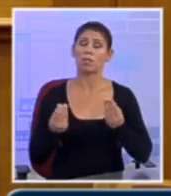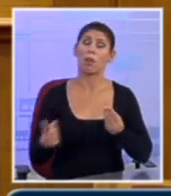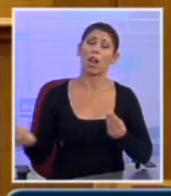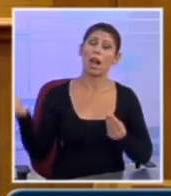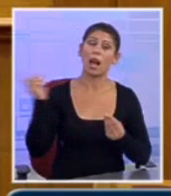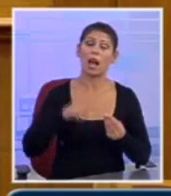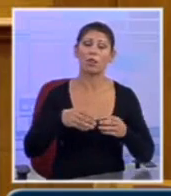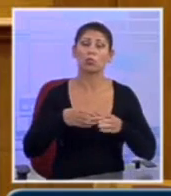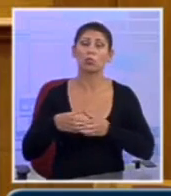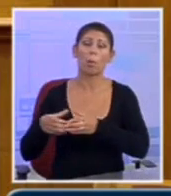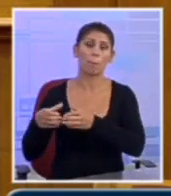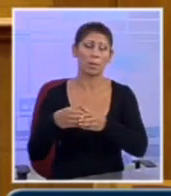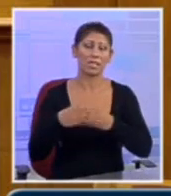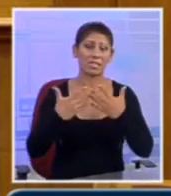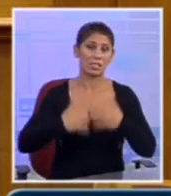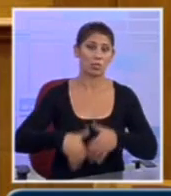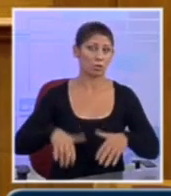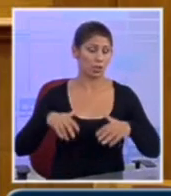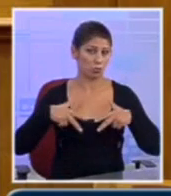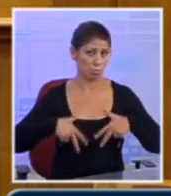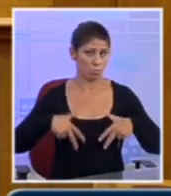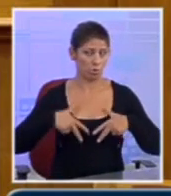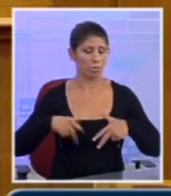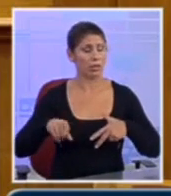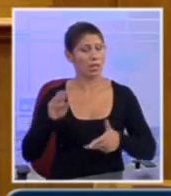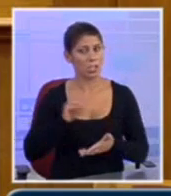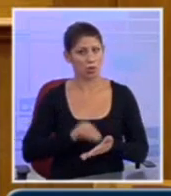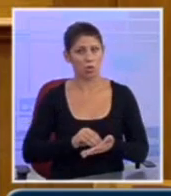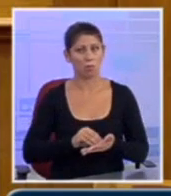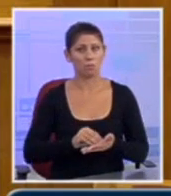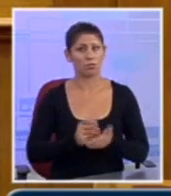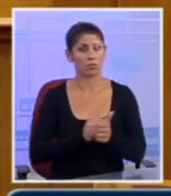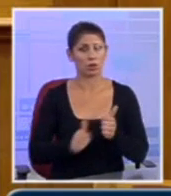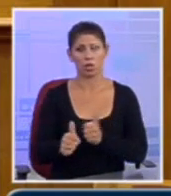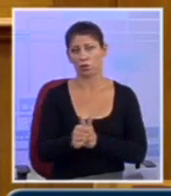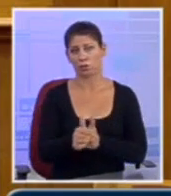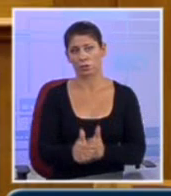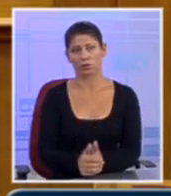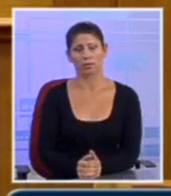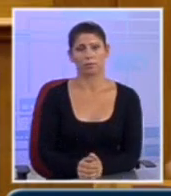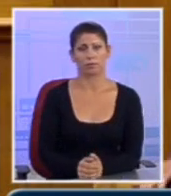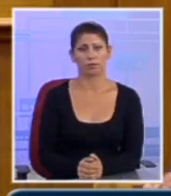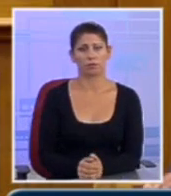άλλες κλάδους της λειτουργίας του Υπουργείου είναι επίσης στις προτεραιότητές μας.